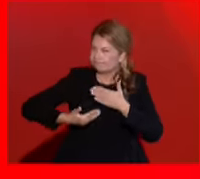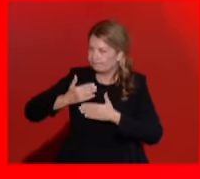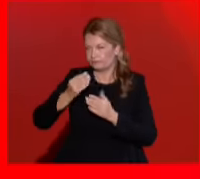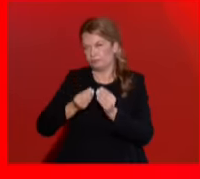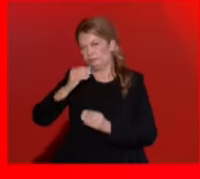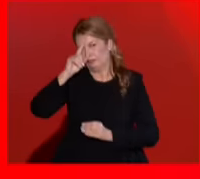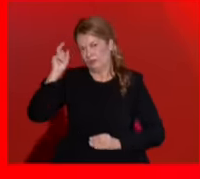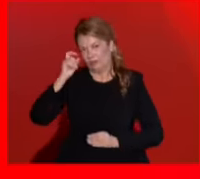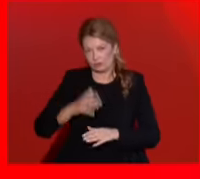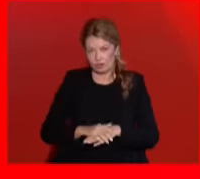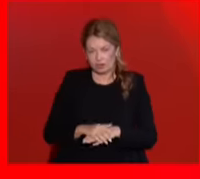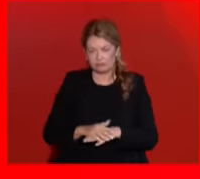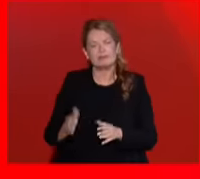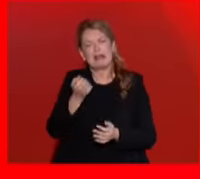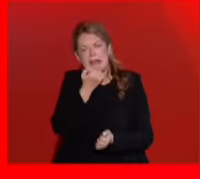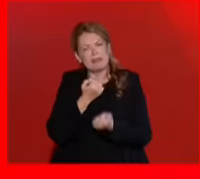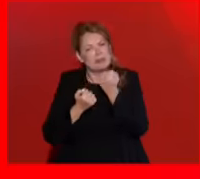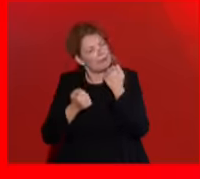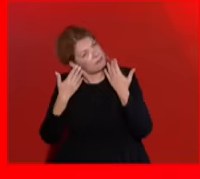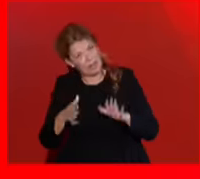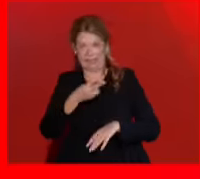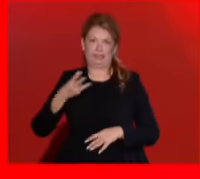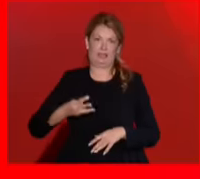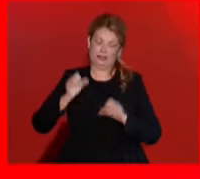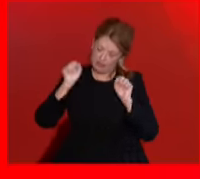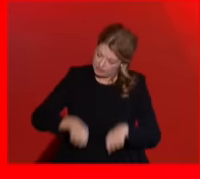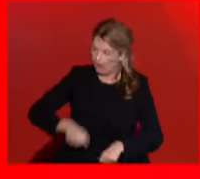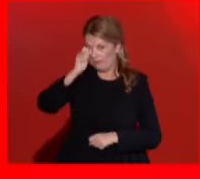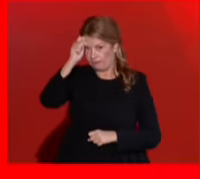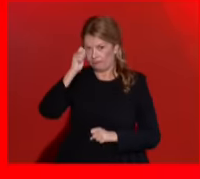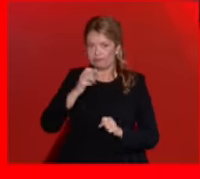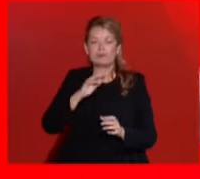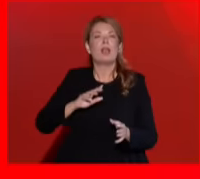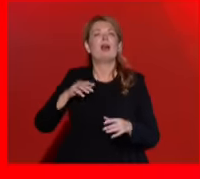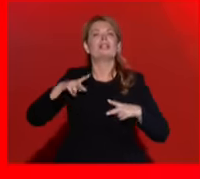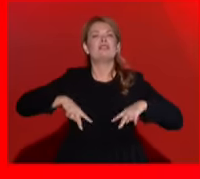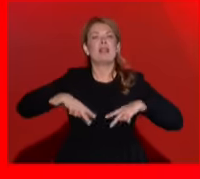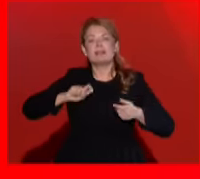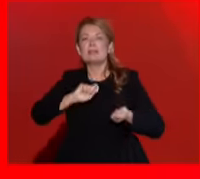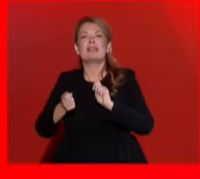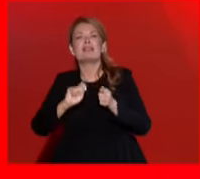παραδεχτούμε. Και κάναμε και άλλα λάθη. Δεν ολοκληρώσαμε το μετασχηματισμό μας.